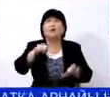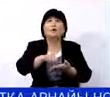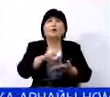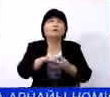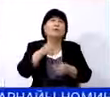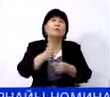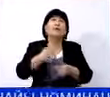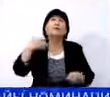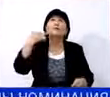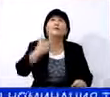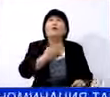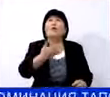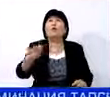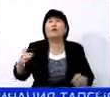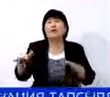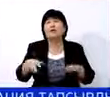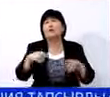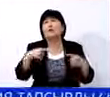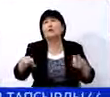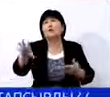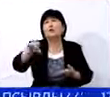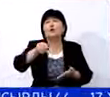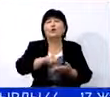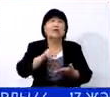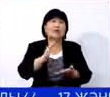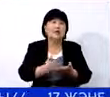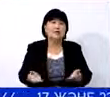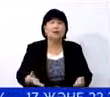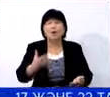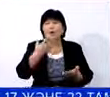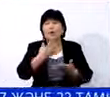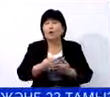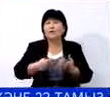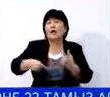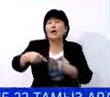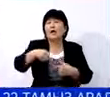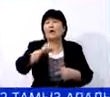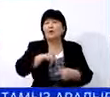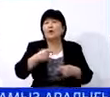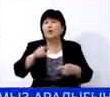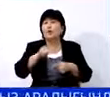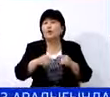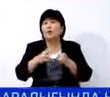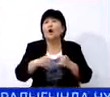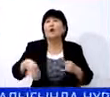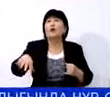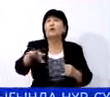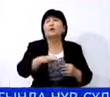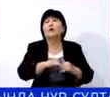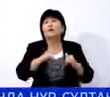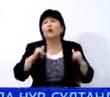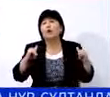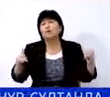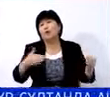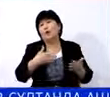ұйымдастырудағы басты мақсат олардың істерін өзгелерге үлгі ету. Өз кәсібімді білетін ғана қоймай, туған өлкеміздің дамуына үлес